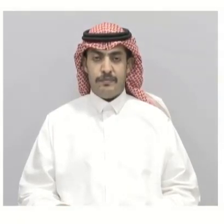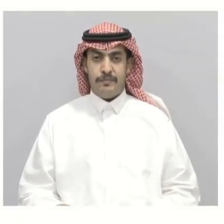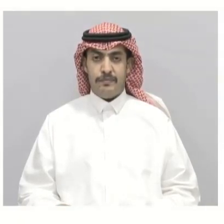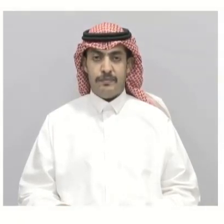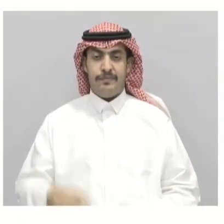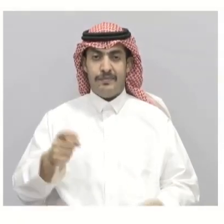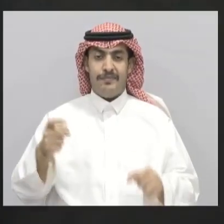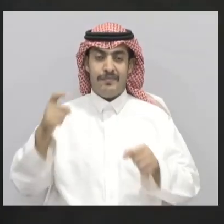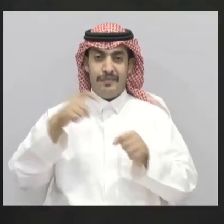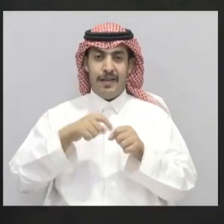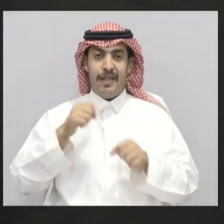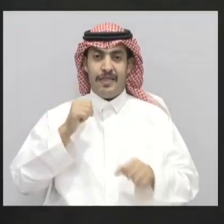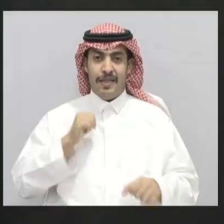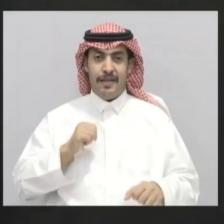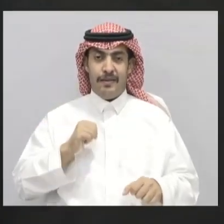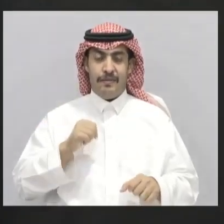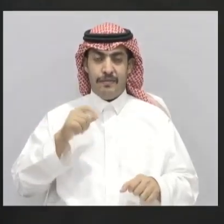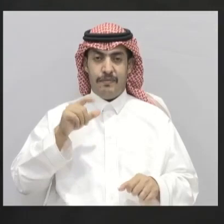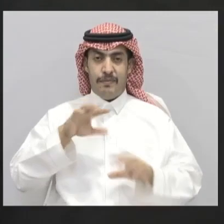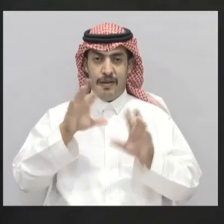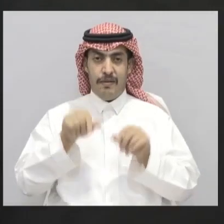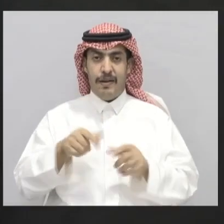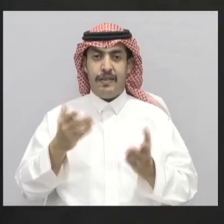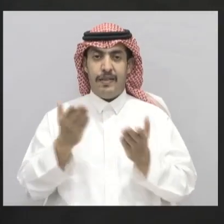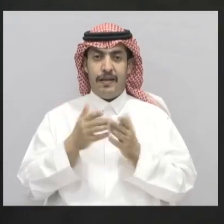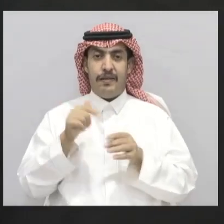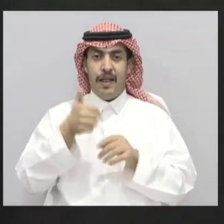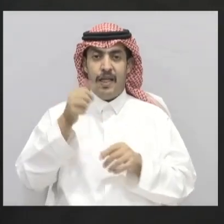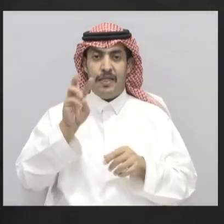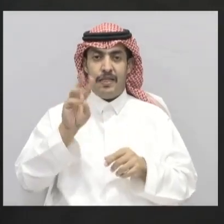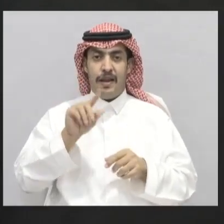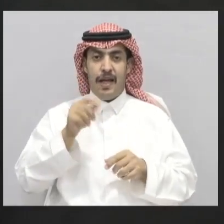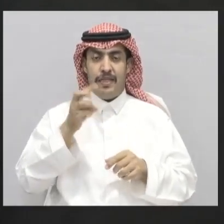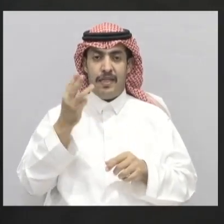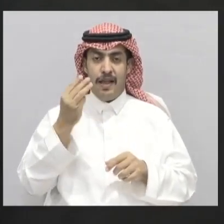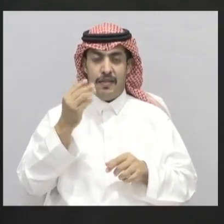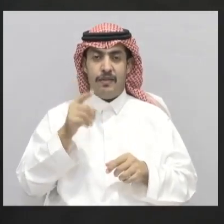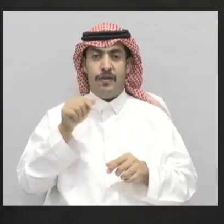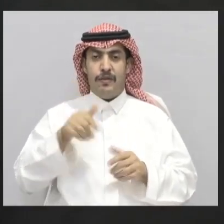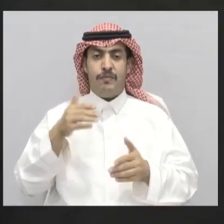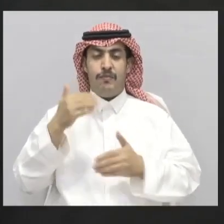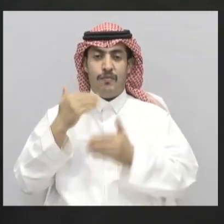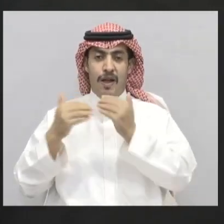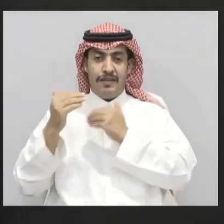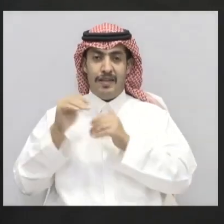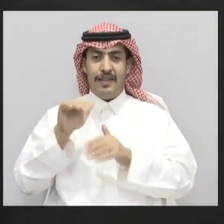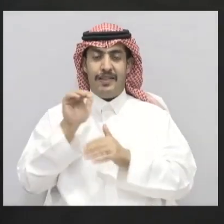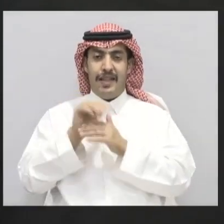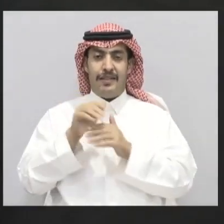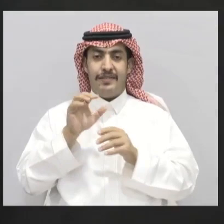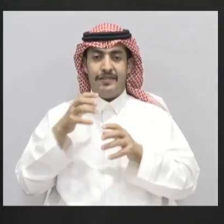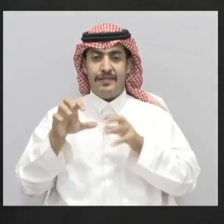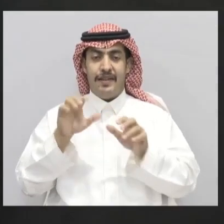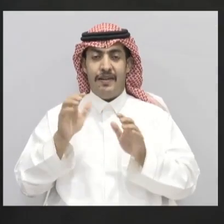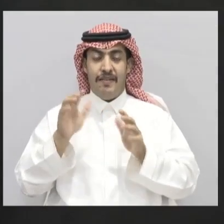الى هنا اعزائي نصل الى نهايه اثراءات ثلاثه وفيه راجعنا درسا